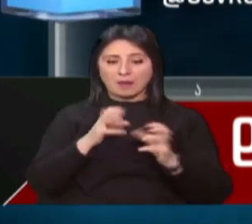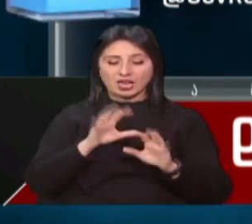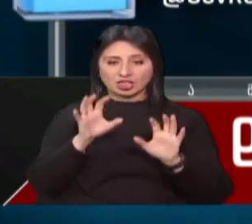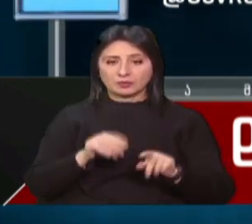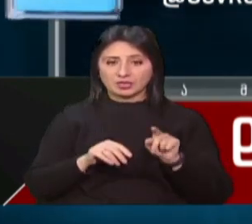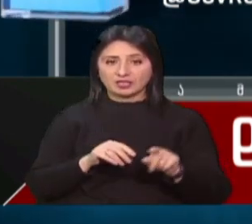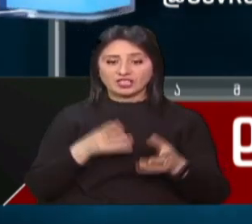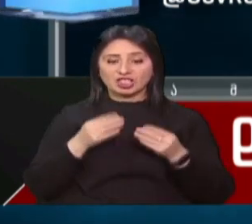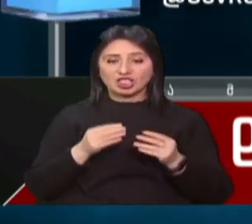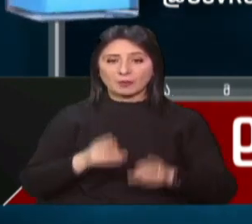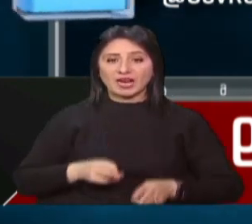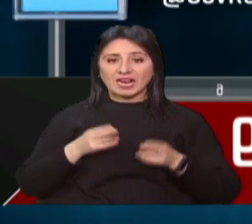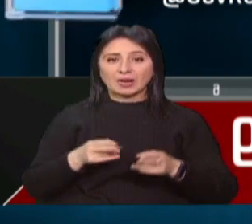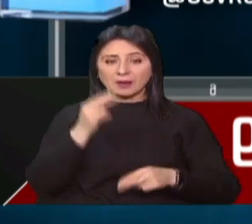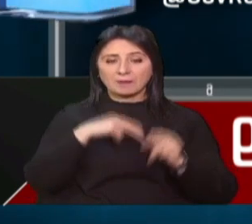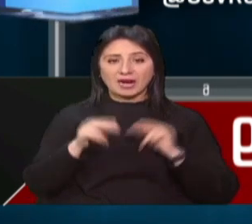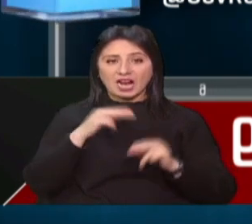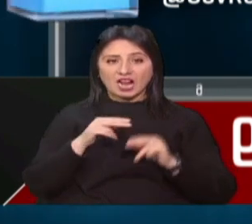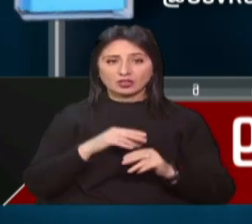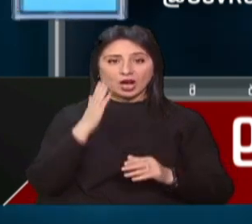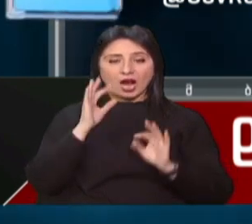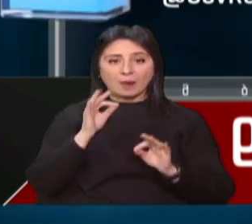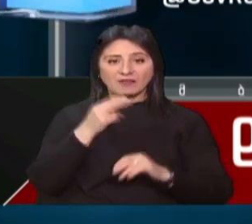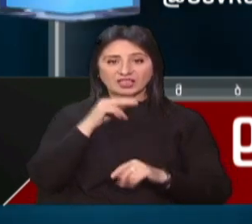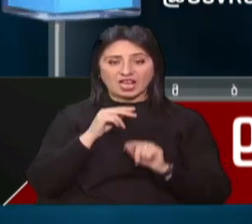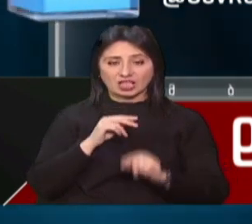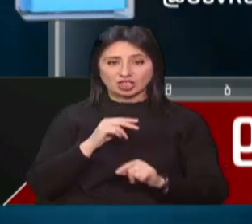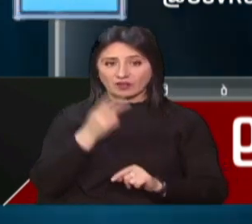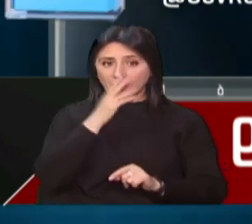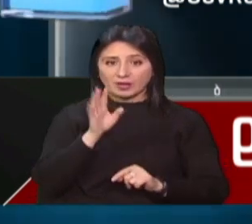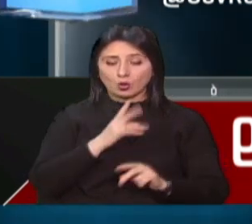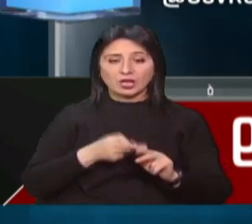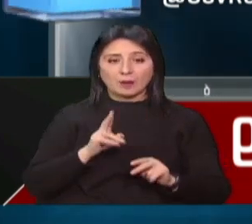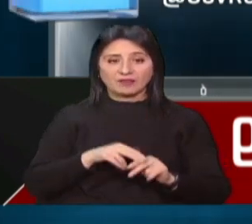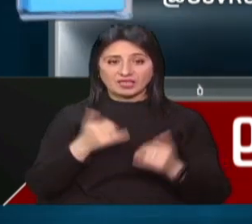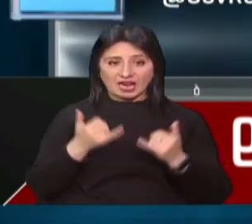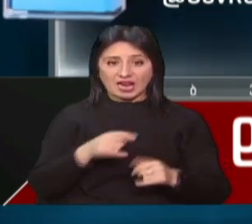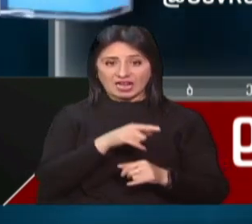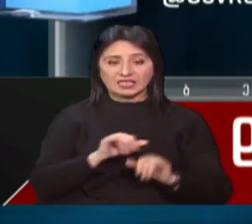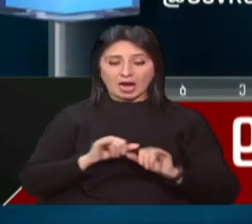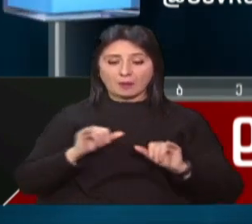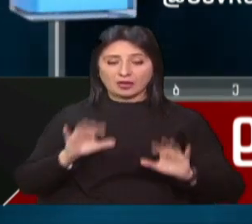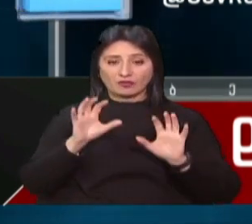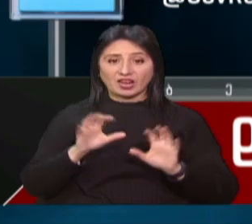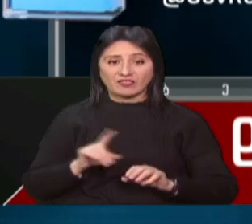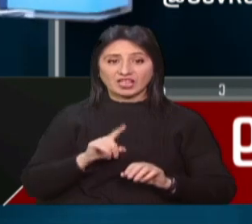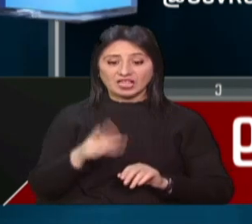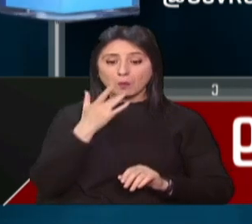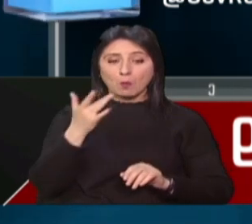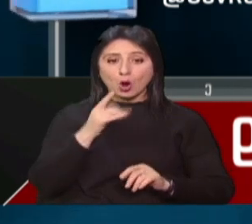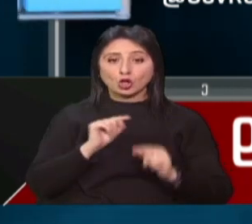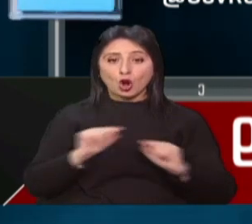კანონს, რათა შეარბილოს კრიმინალური ბრალდებები და გაამართლოს დანაშაული. მიუხედავად ამისა, ახლა ის აფართოებს კანონს, რათა ის